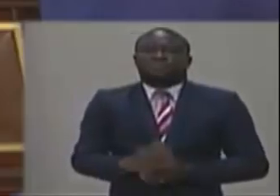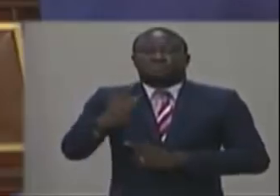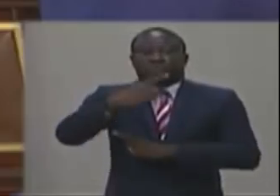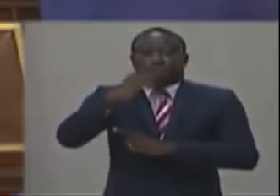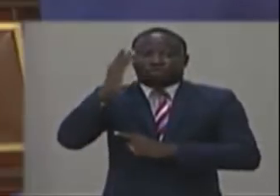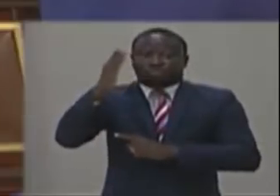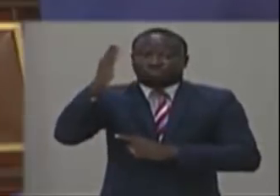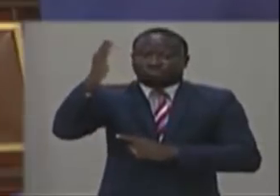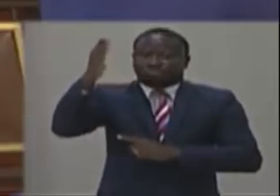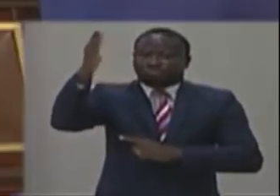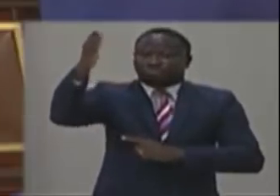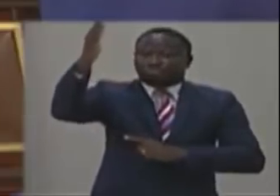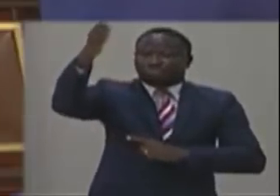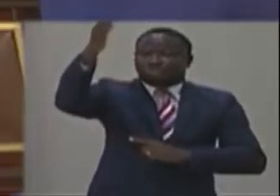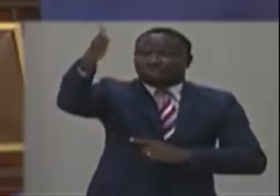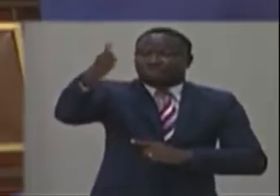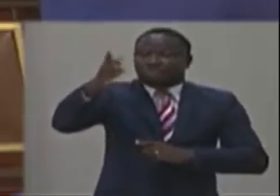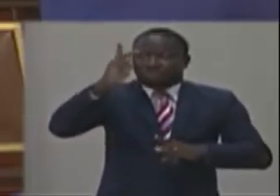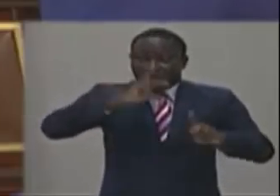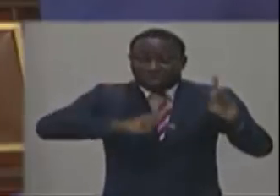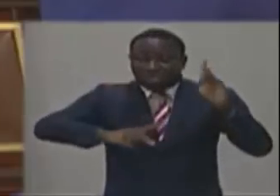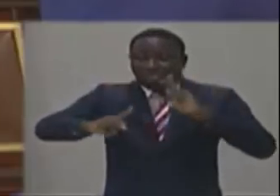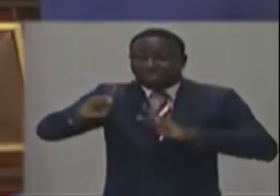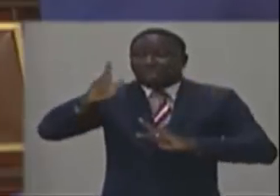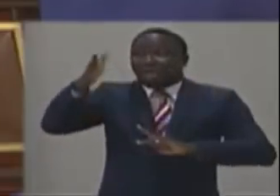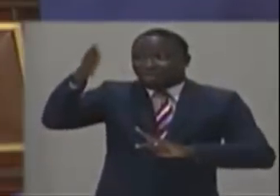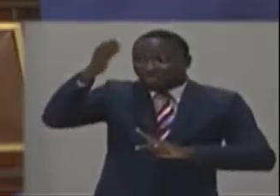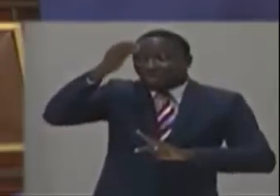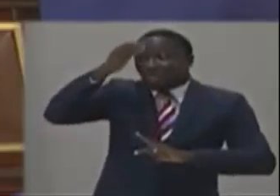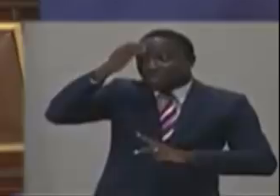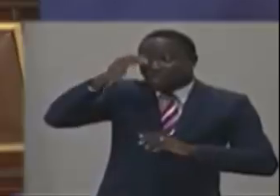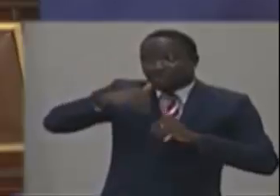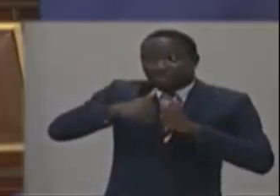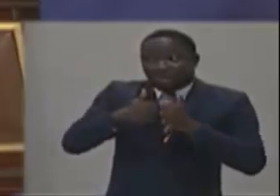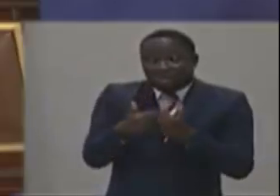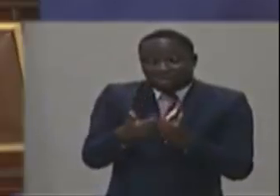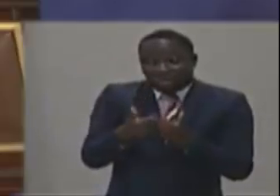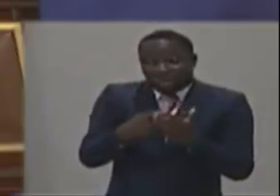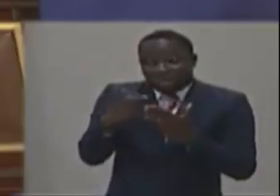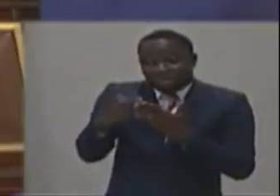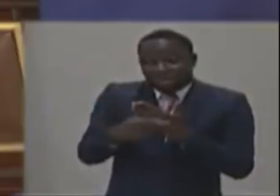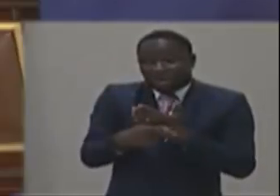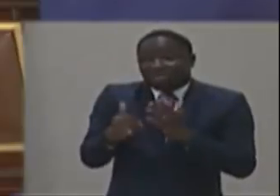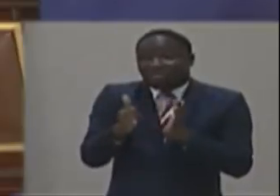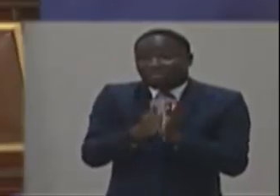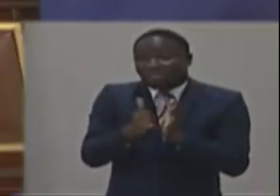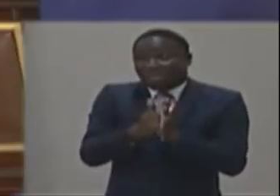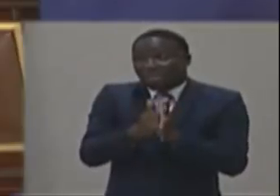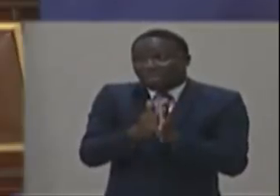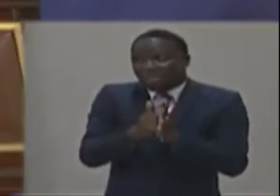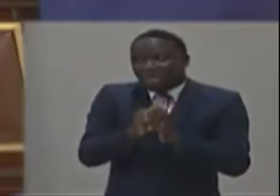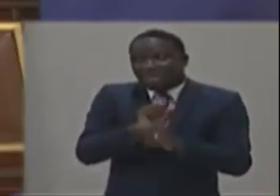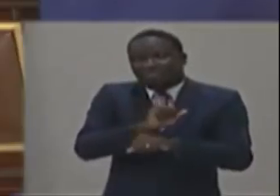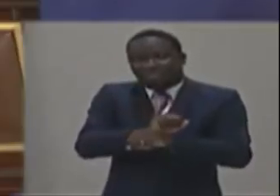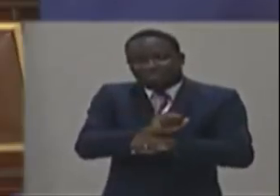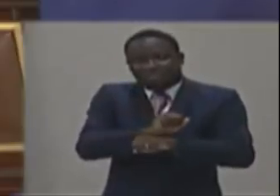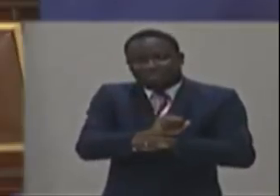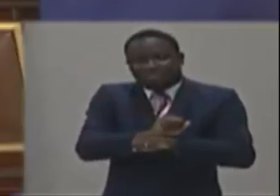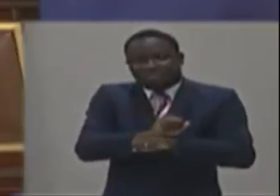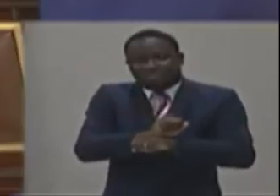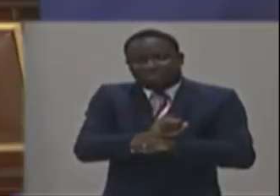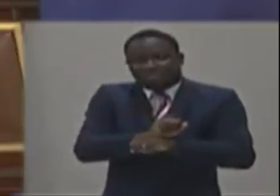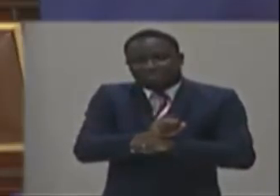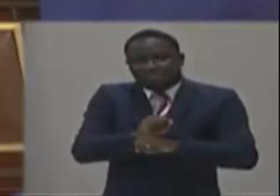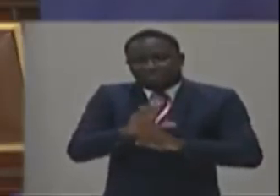Dans le jour où venu, le peuple a bien pour le connaître comment le programme ça a fonctionné